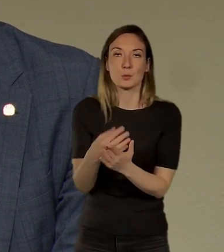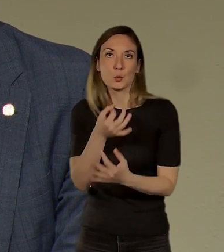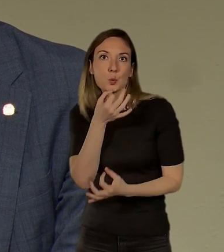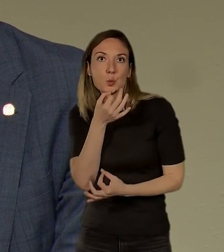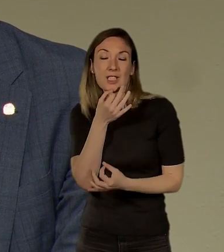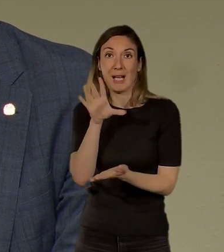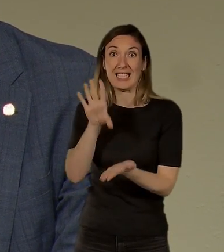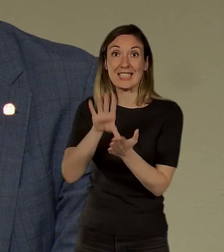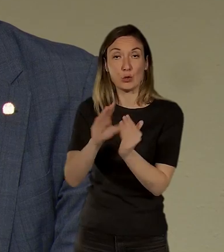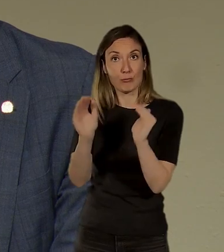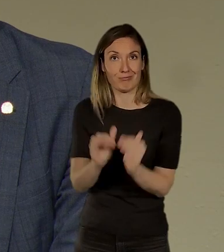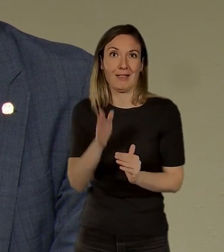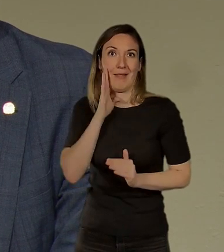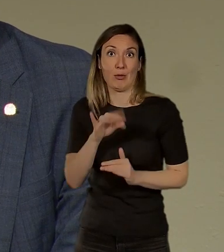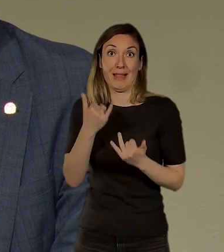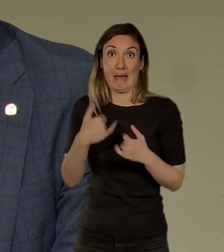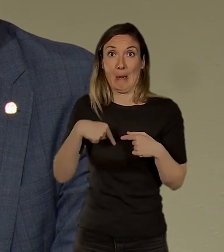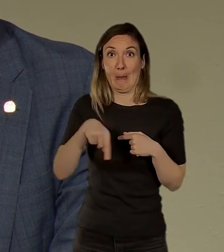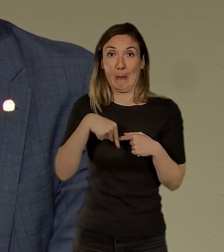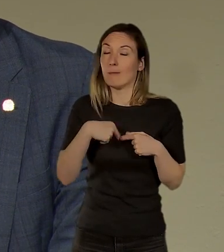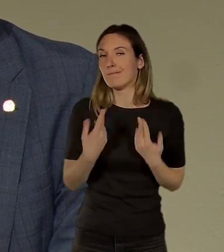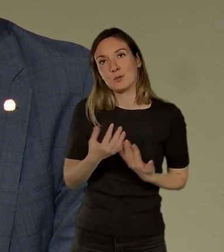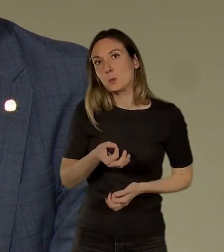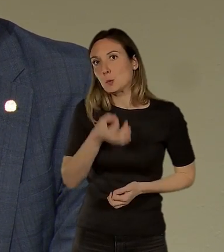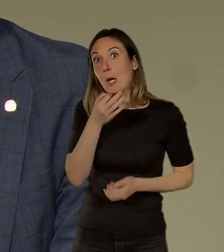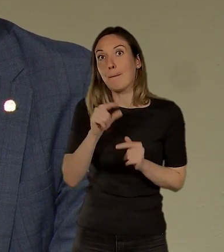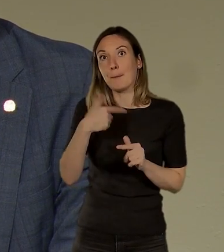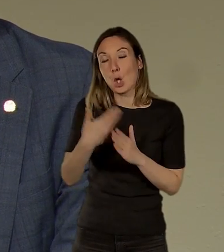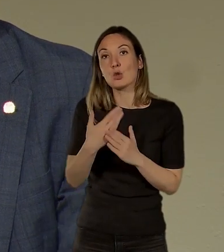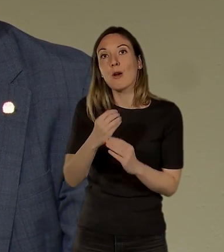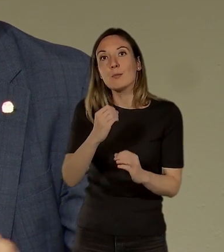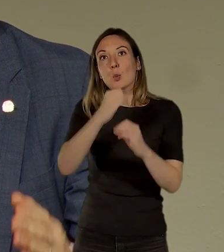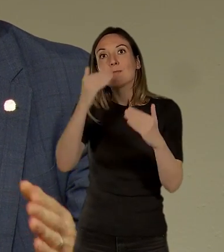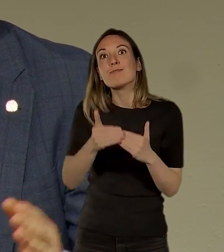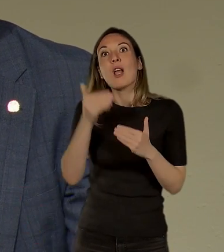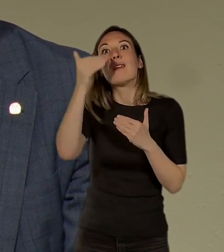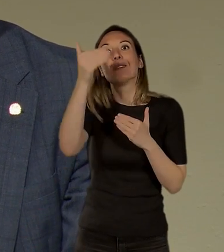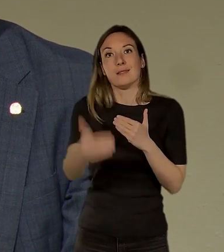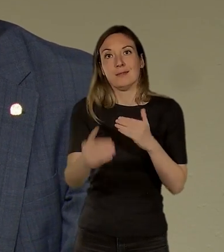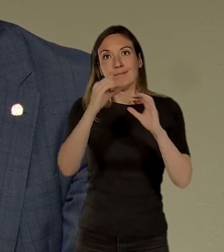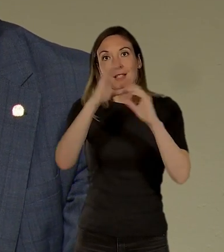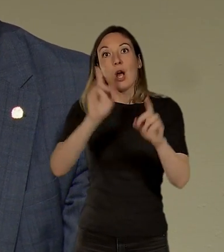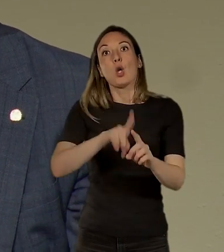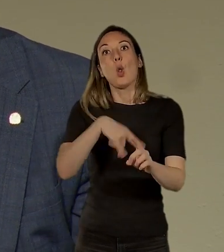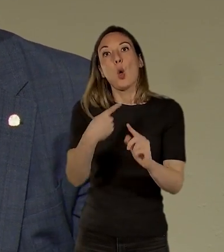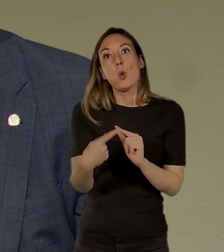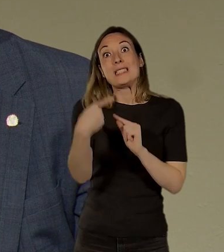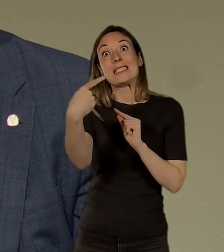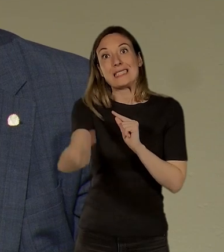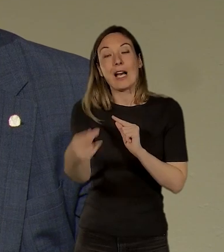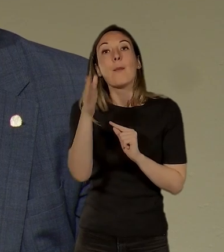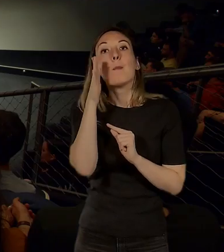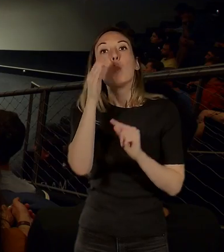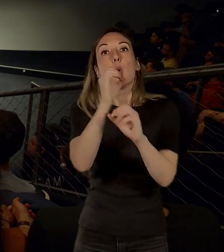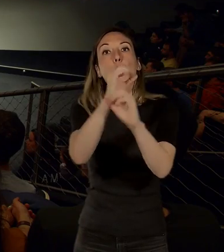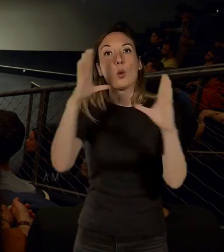stane něco v krátkodobém horizontu a proto to představujeme jako vizi pro jako dlouhodobou budoucnost. Děkuju.